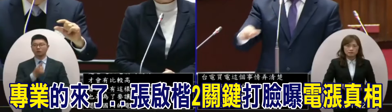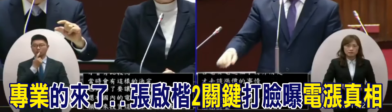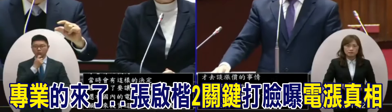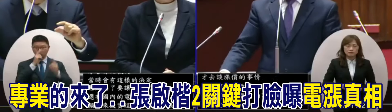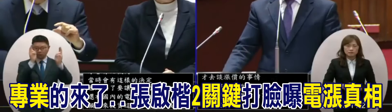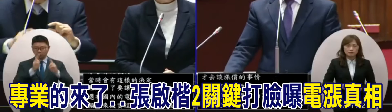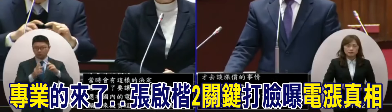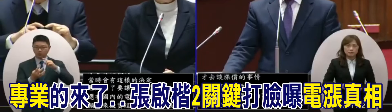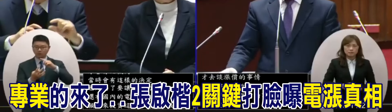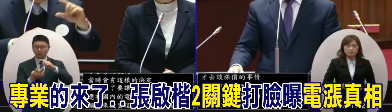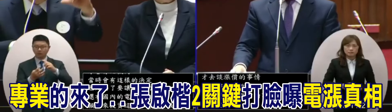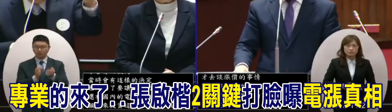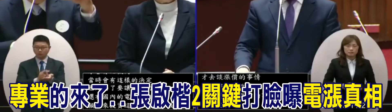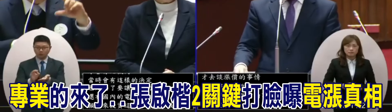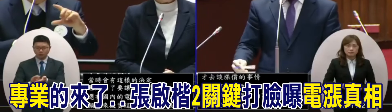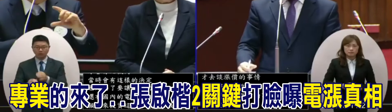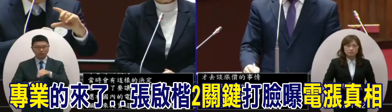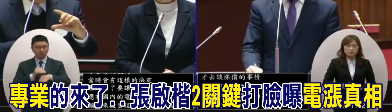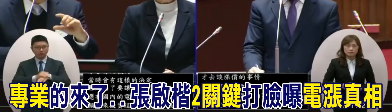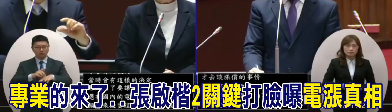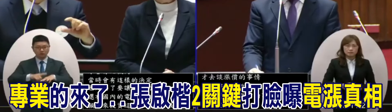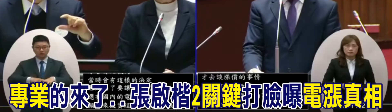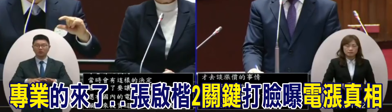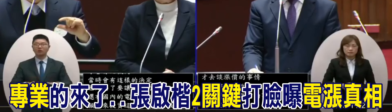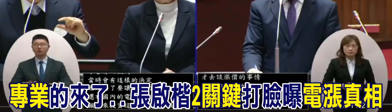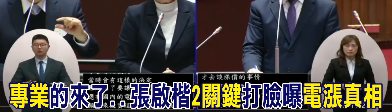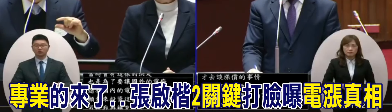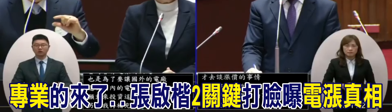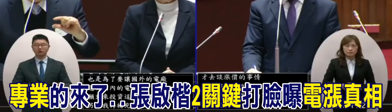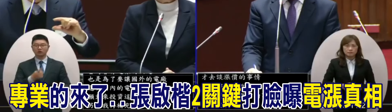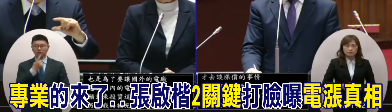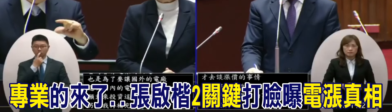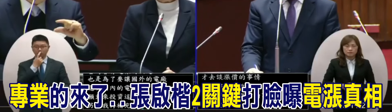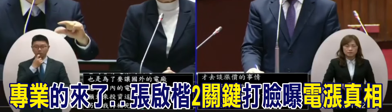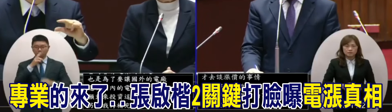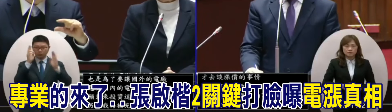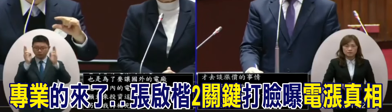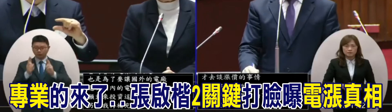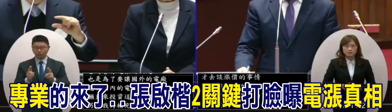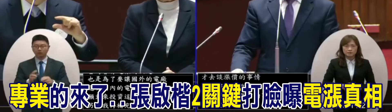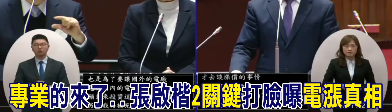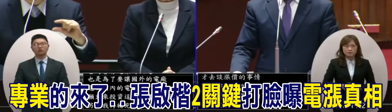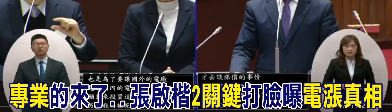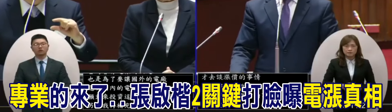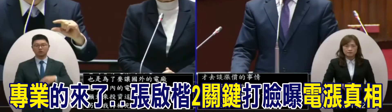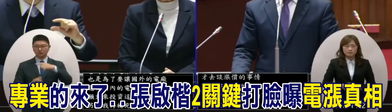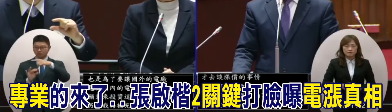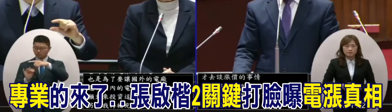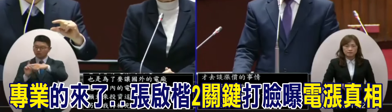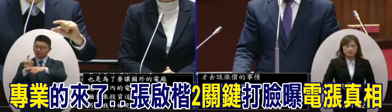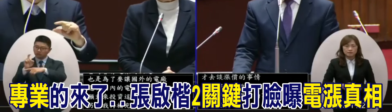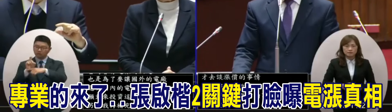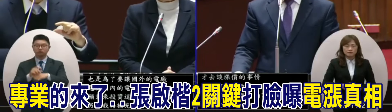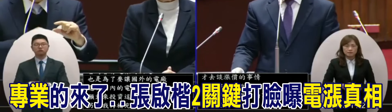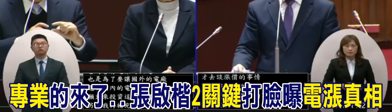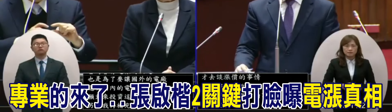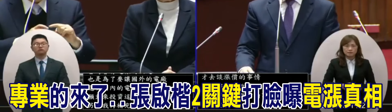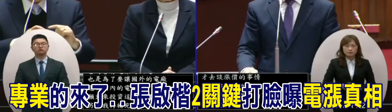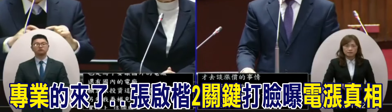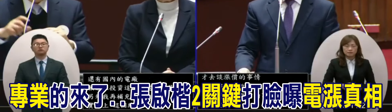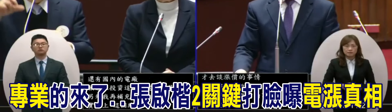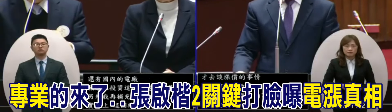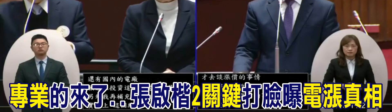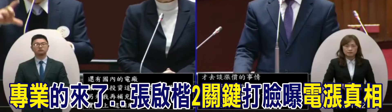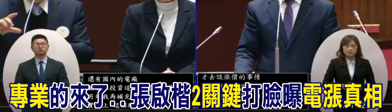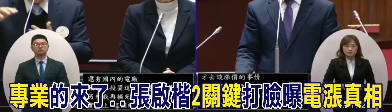的成本，在以目前来看的话，那绿电呢，它大概目前是占10%的哈。所以呢，相对